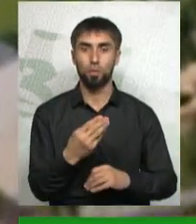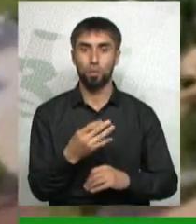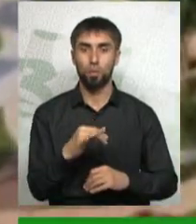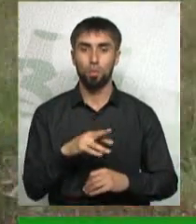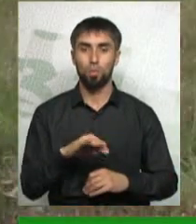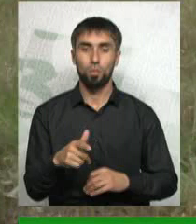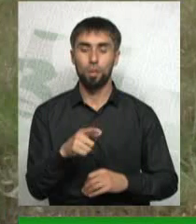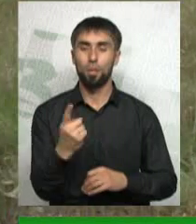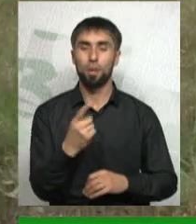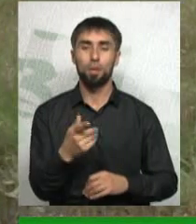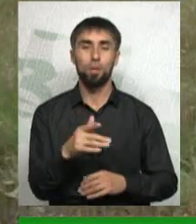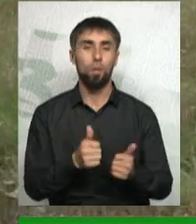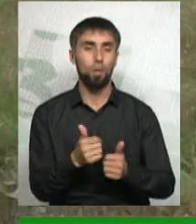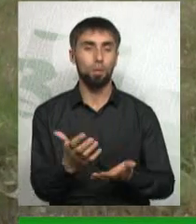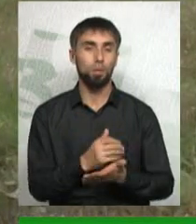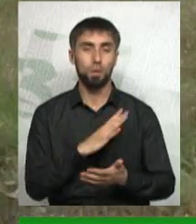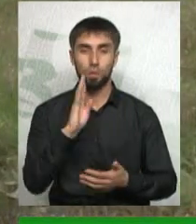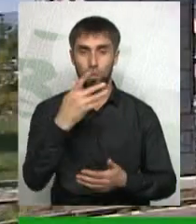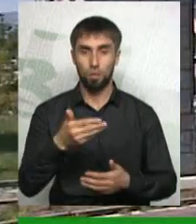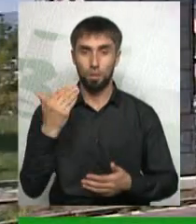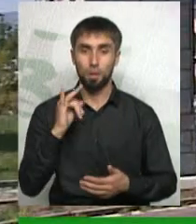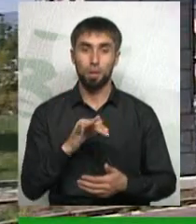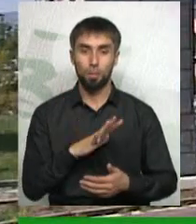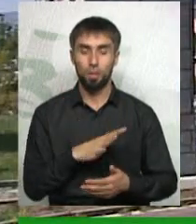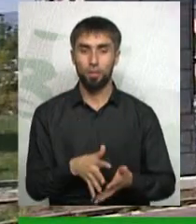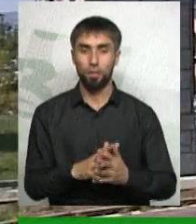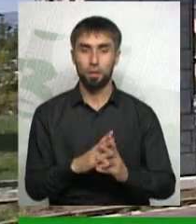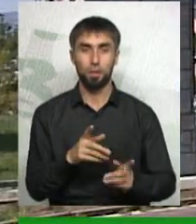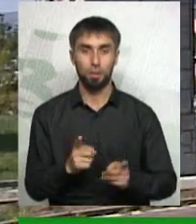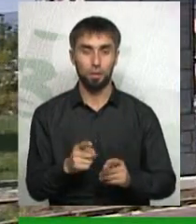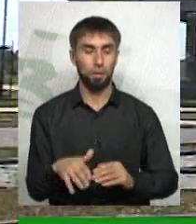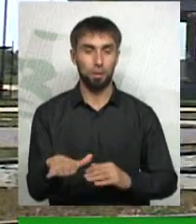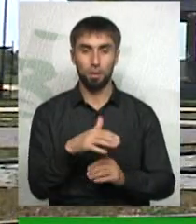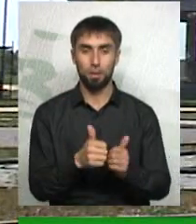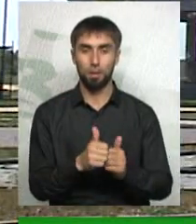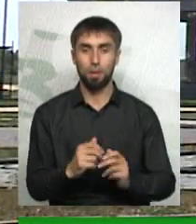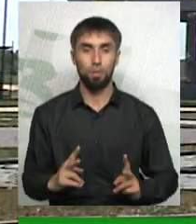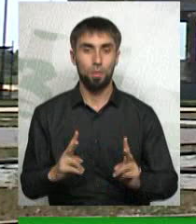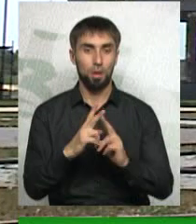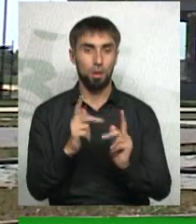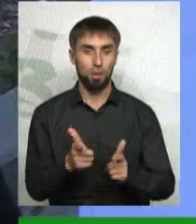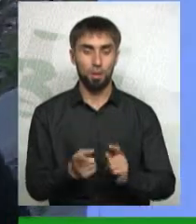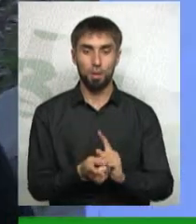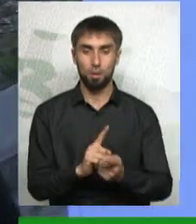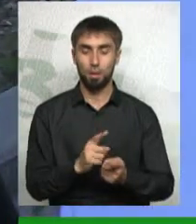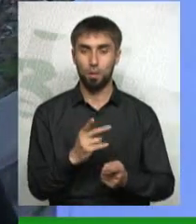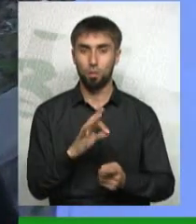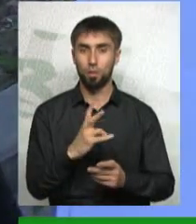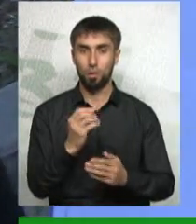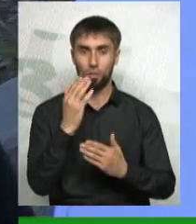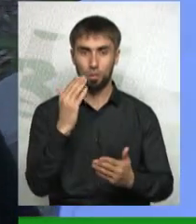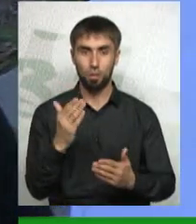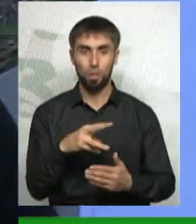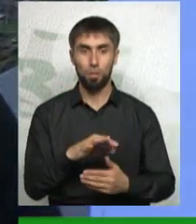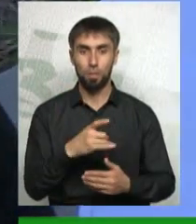путь». Первый выиграл в этом конкурсе 4 года назад и был воплощен в реальность. Территория рядом с башней Согласия изменилась до неузнаваемости.